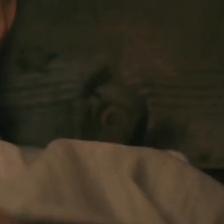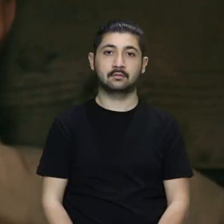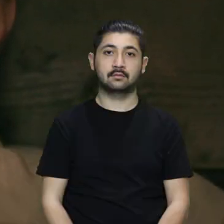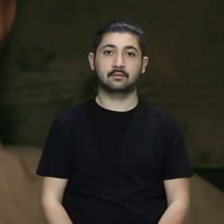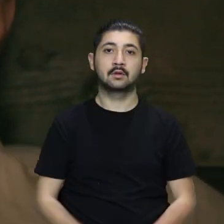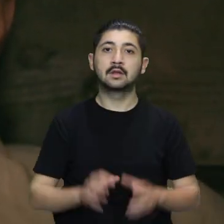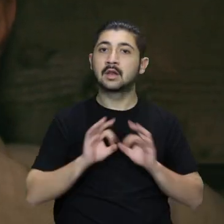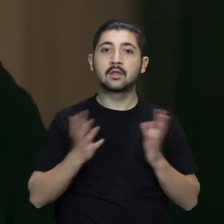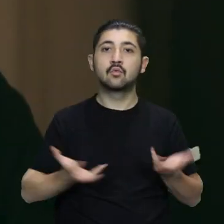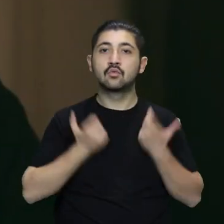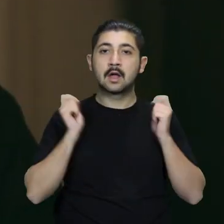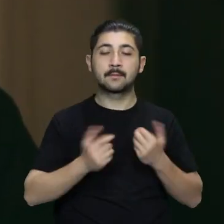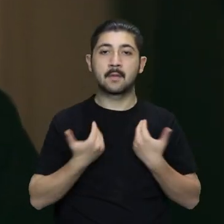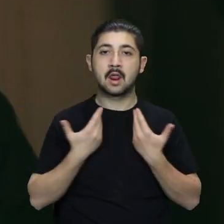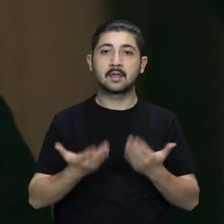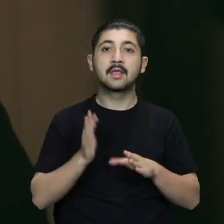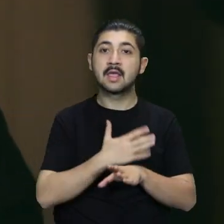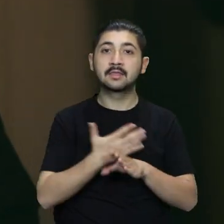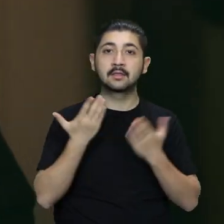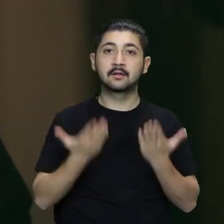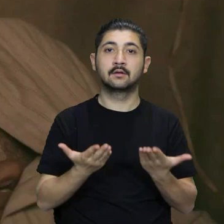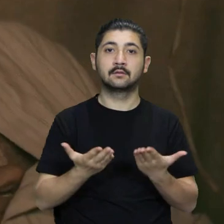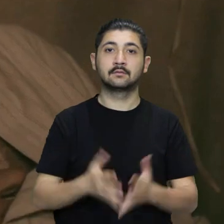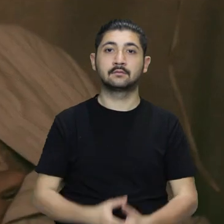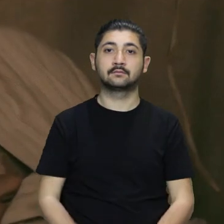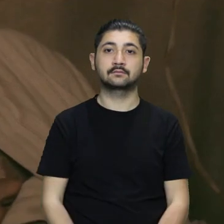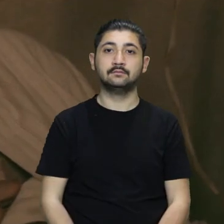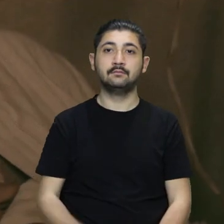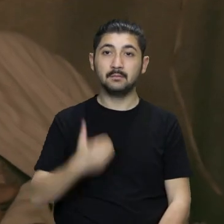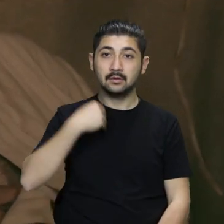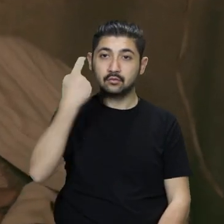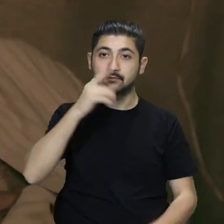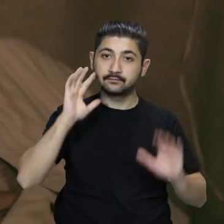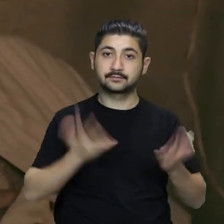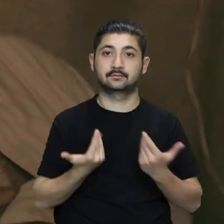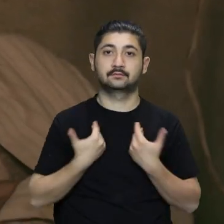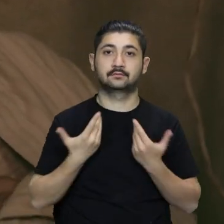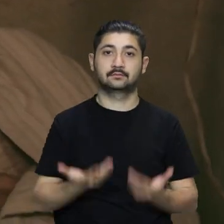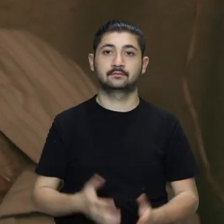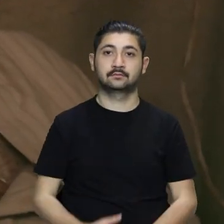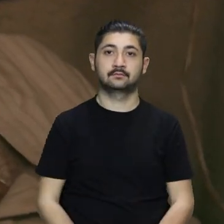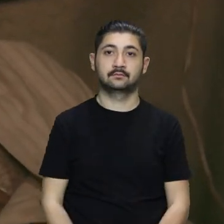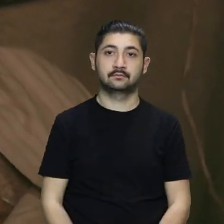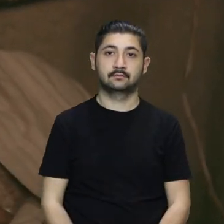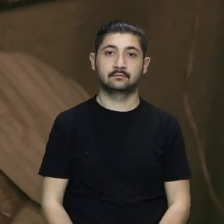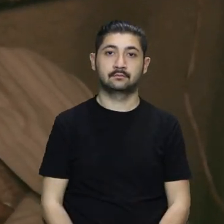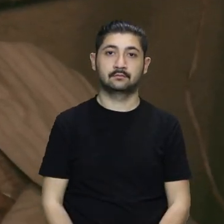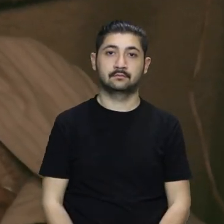Neden kurtardınız beni? Neden? Benim yüzümden.